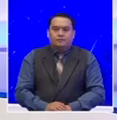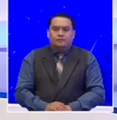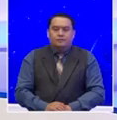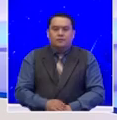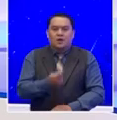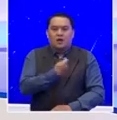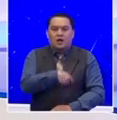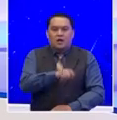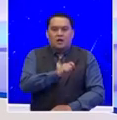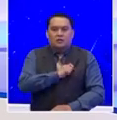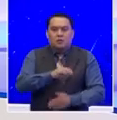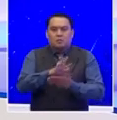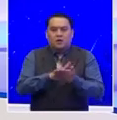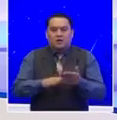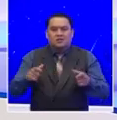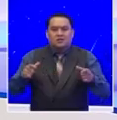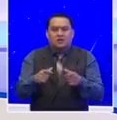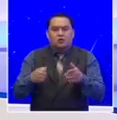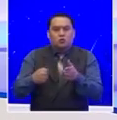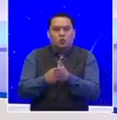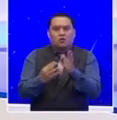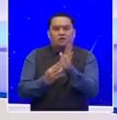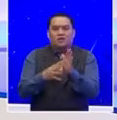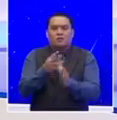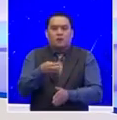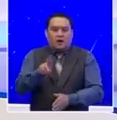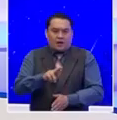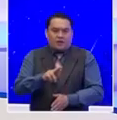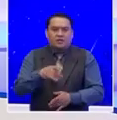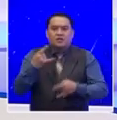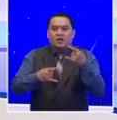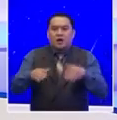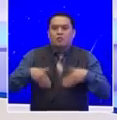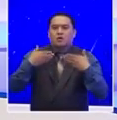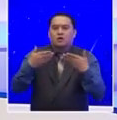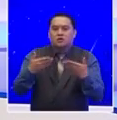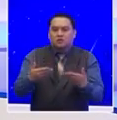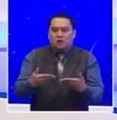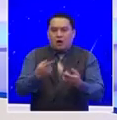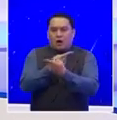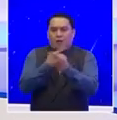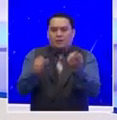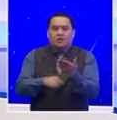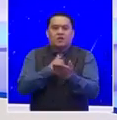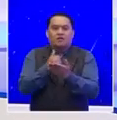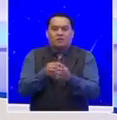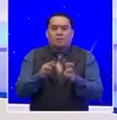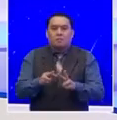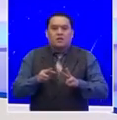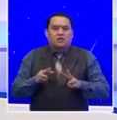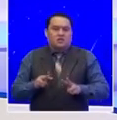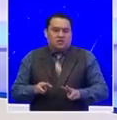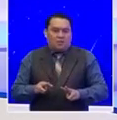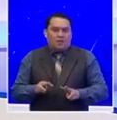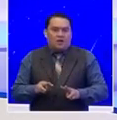В Испании продлили режим изоляции до 9 мая. Об этом в телеобращении к согражданам объявил премьер-министр страны Педро